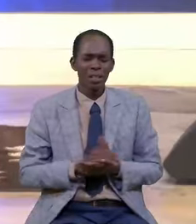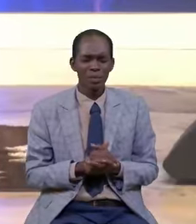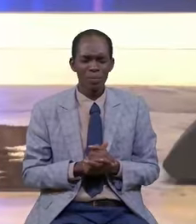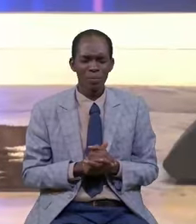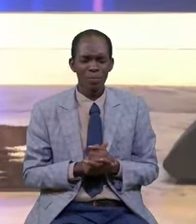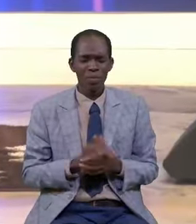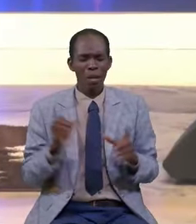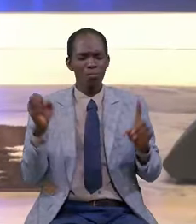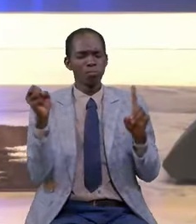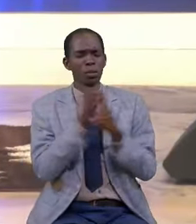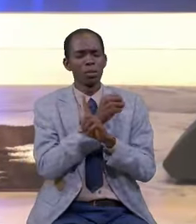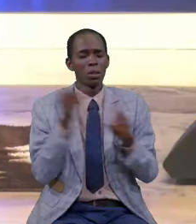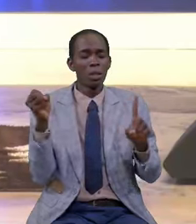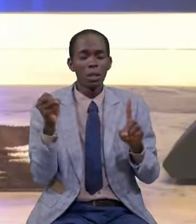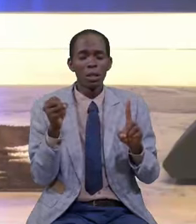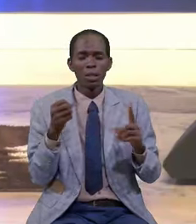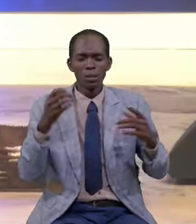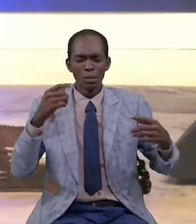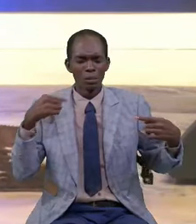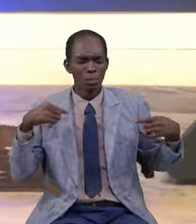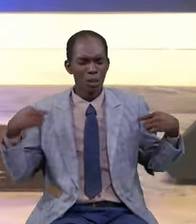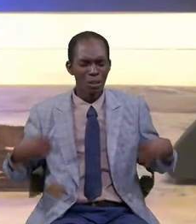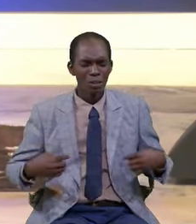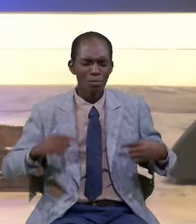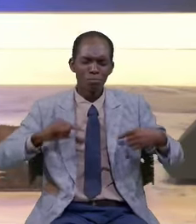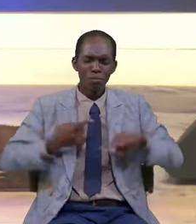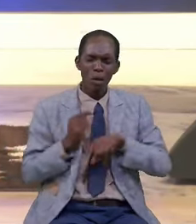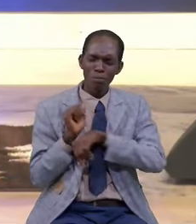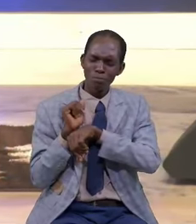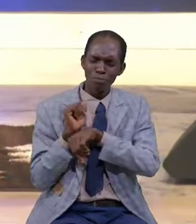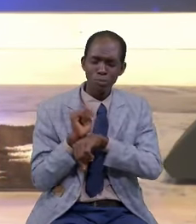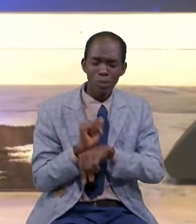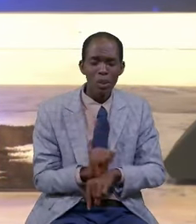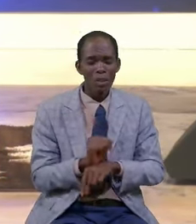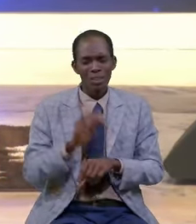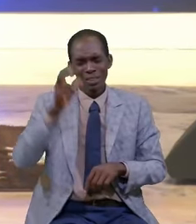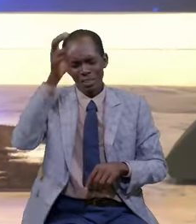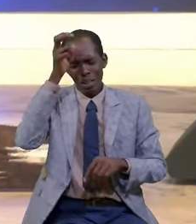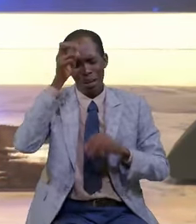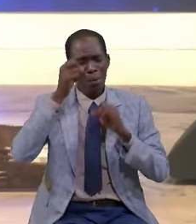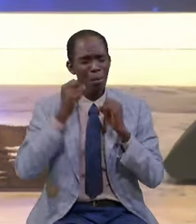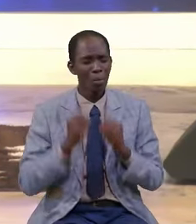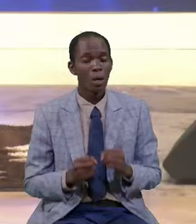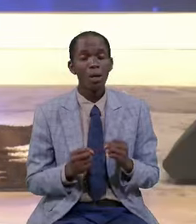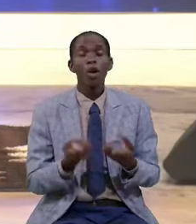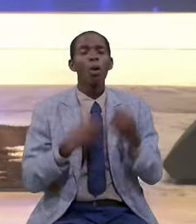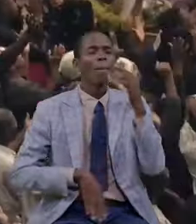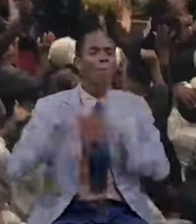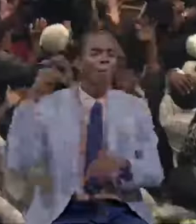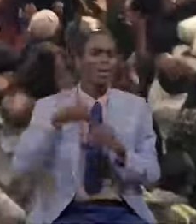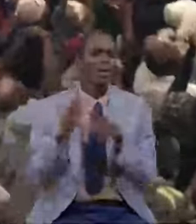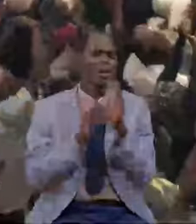Attaque, l'affliction, l'oppression, le pouvoir démoniaque, sortez de là au nom